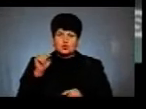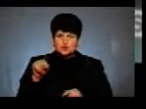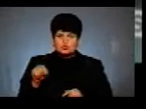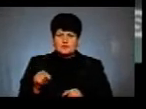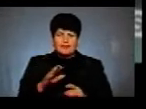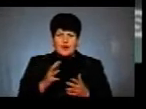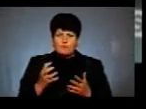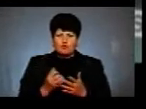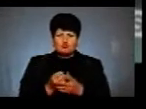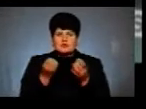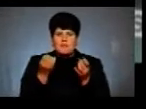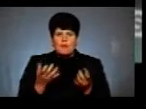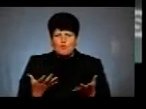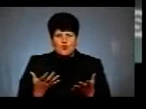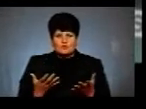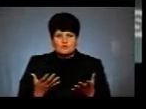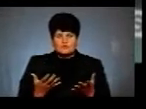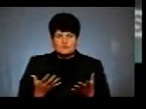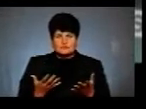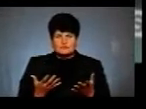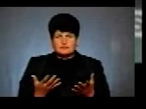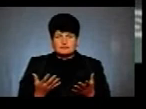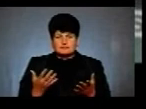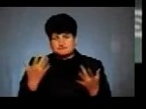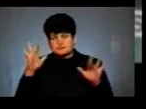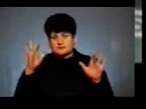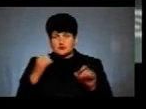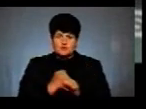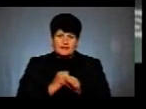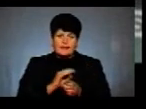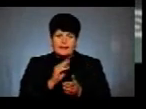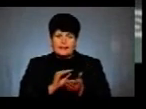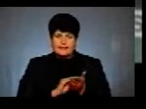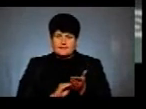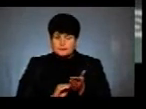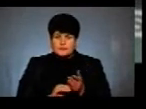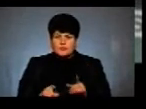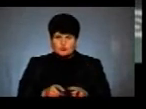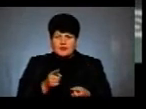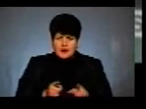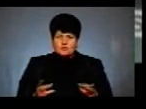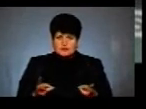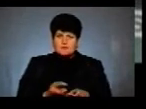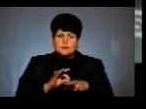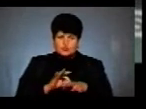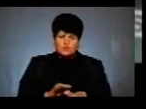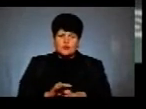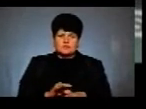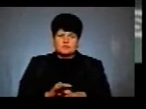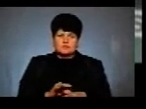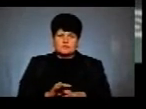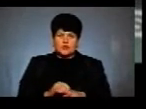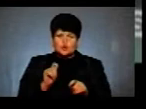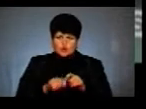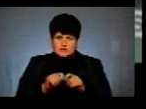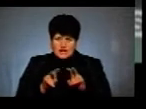не вийде просто з ні того сього зробити дисертацію. Тобі реально потрібно буде проводити